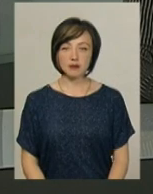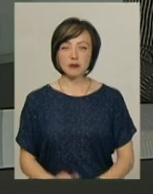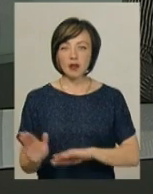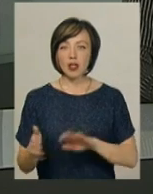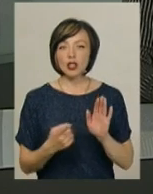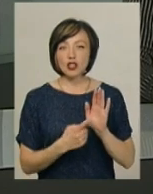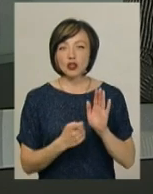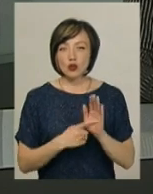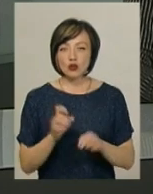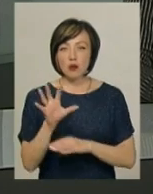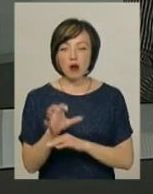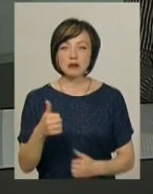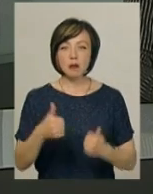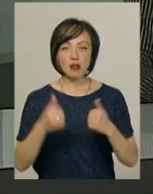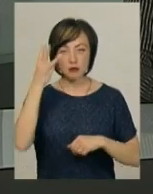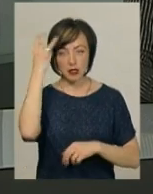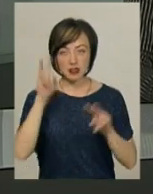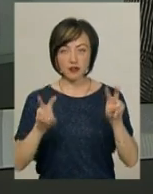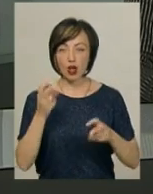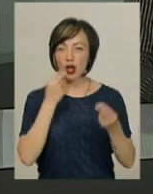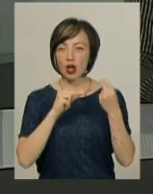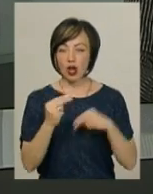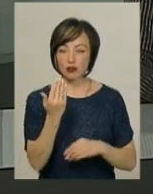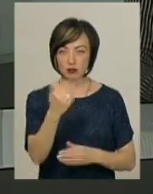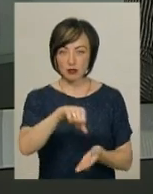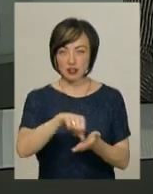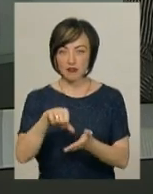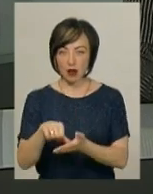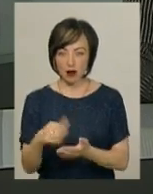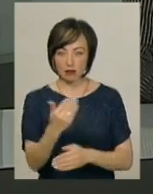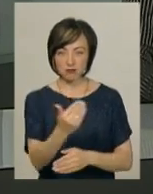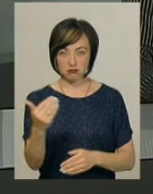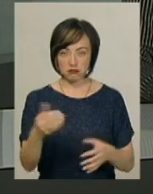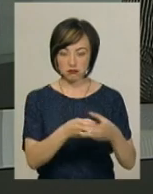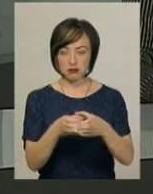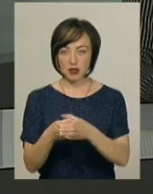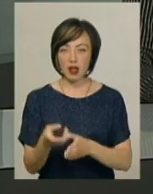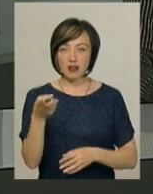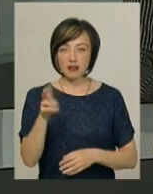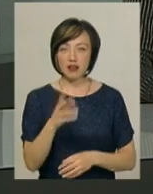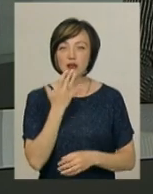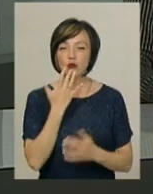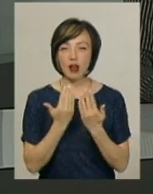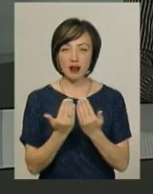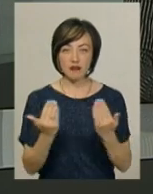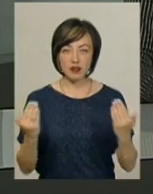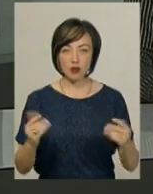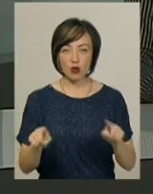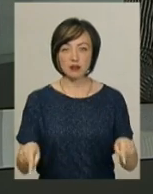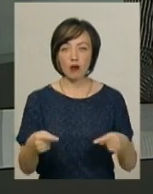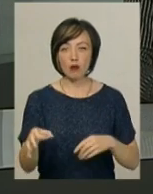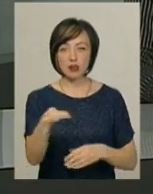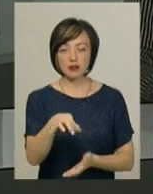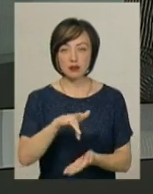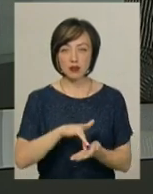6 сотень собак змагалися у Хмельницькому за звання кращого представника породи. Тут відбулися дві національні виставки. Їх організував